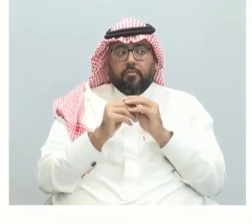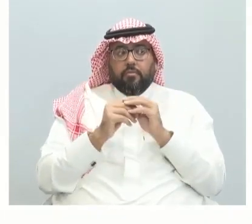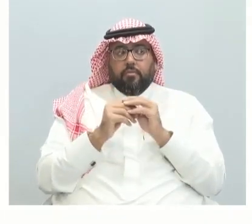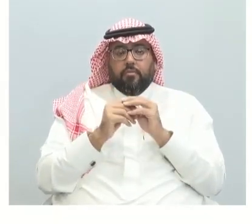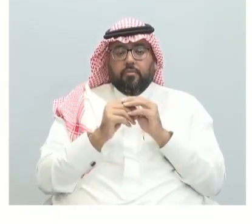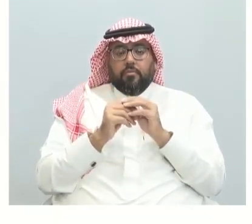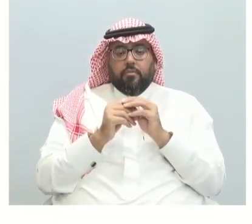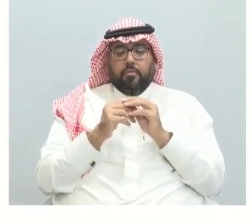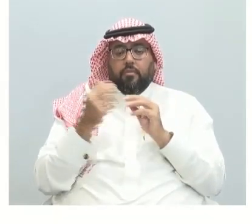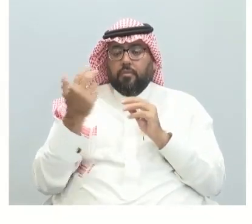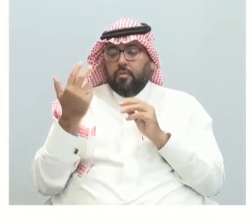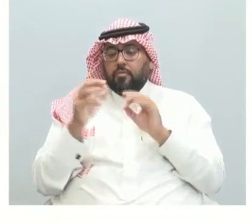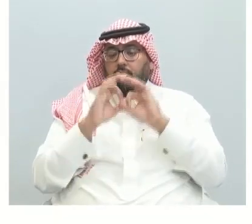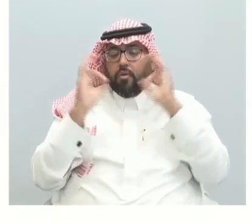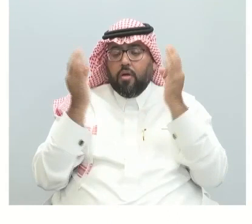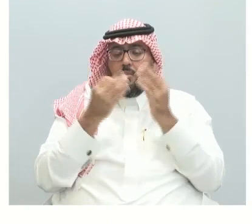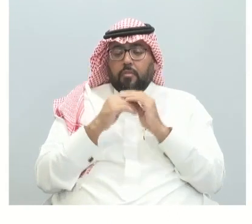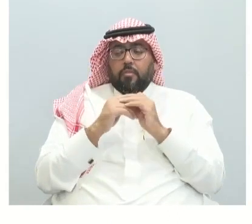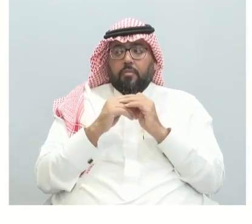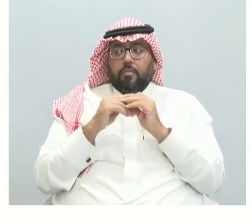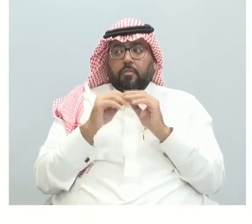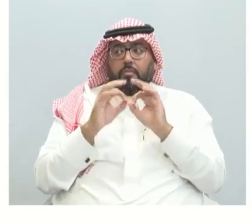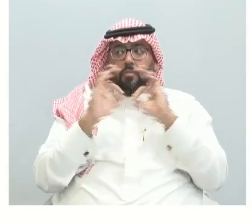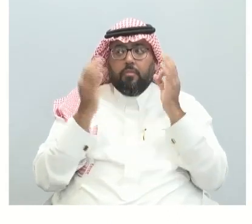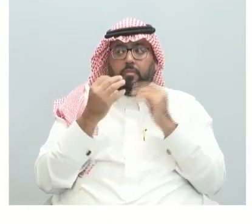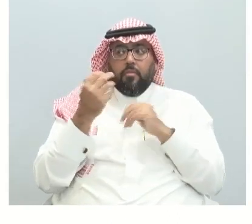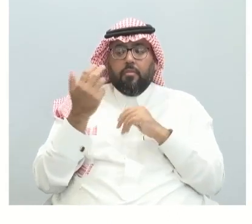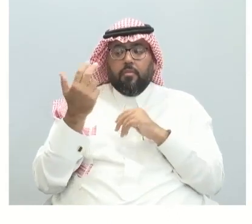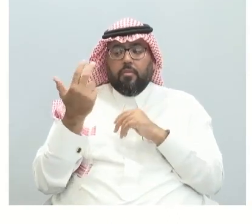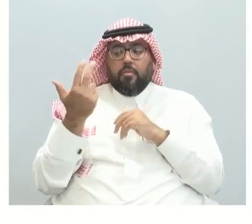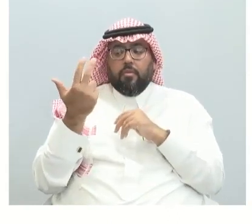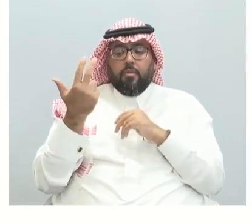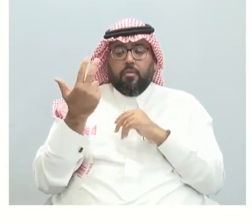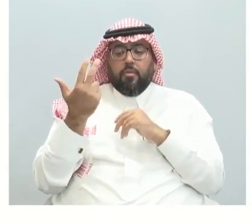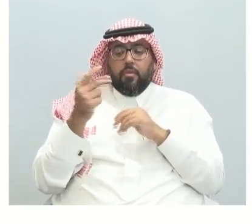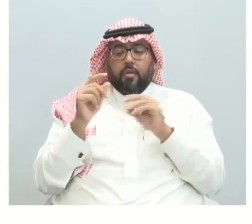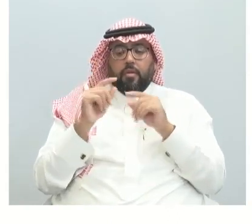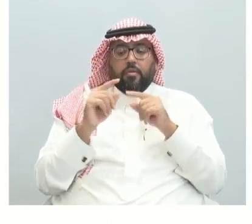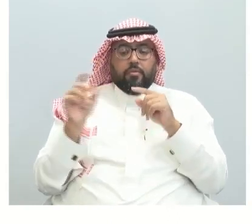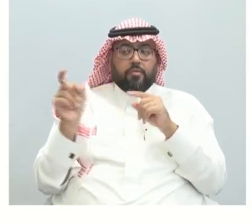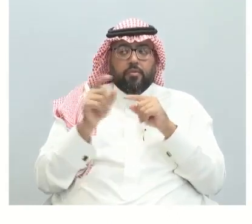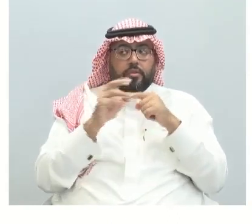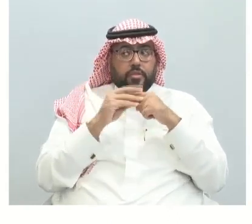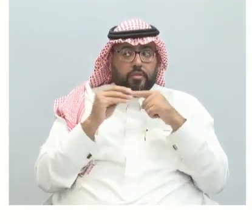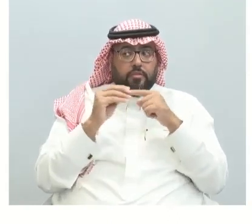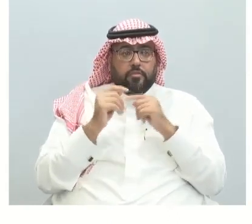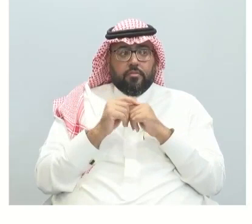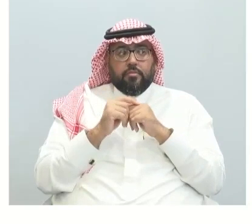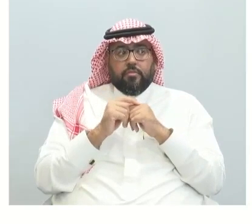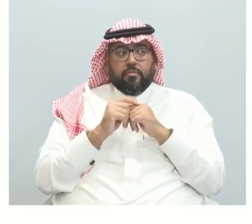عددها ثمانيه اذن عدد الكل للجزرات ثمانيه بما انها جمله طرح نضع اشاره